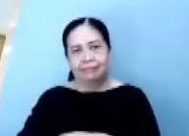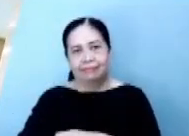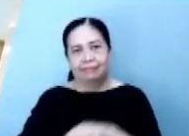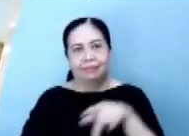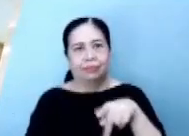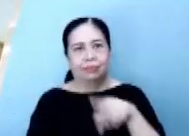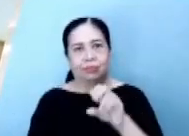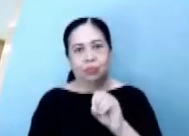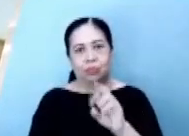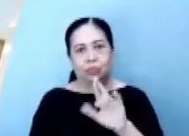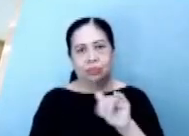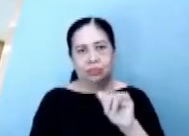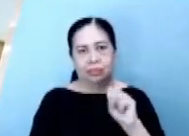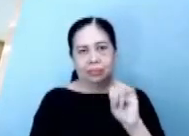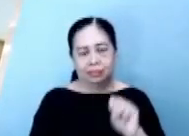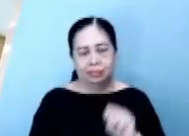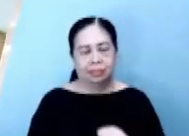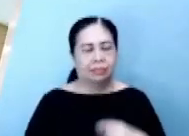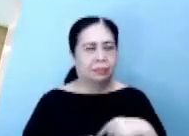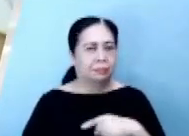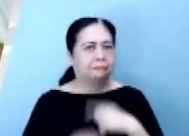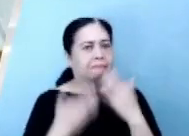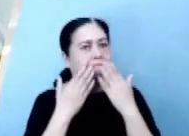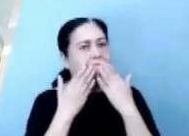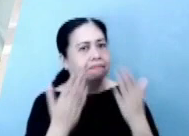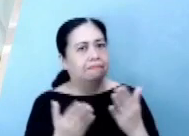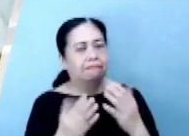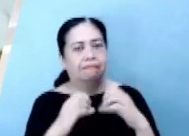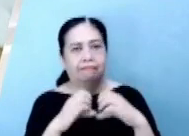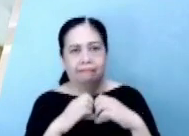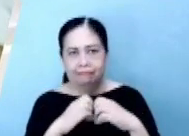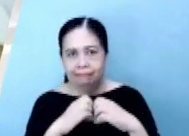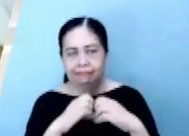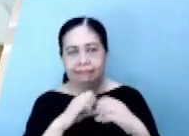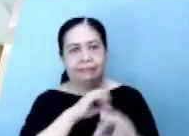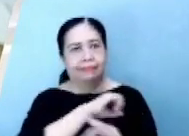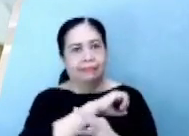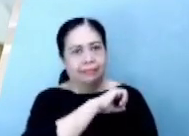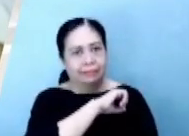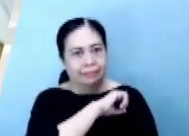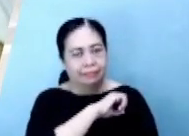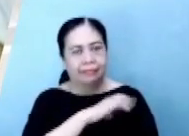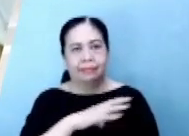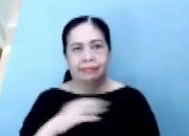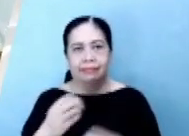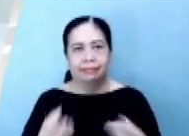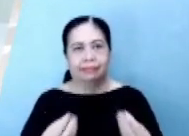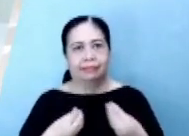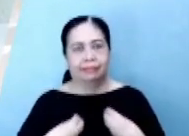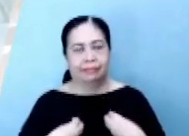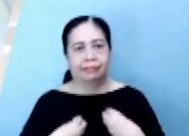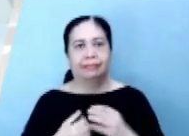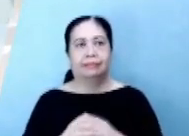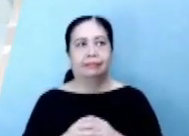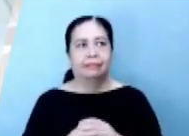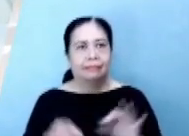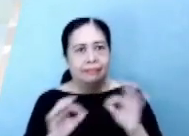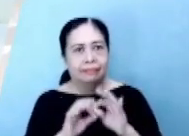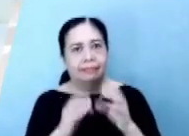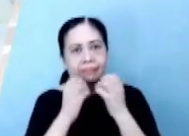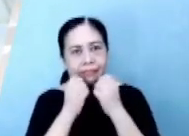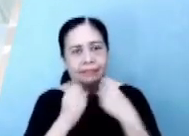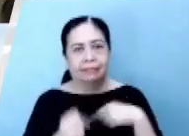lubos na nagpapasalamat sa GMA Capuso Foundation at nabigyan po kami ng pagpapahalaga ang aming mga